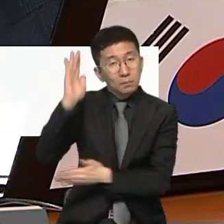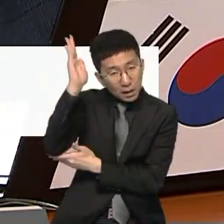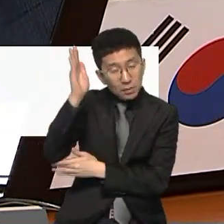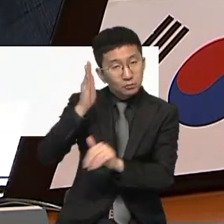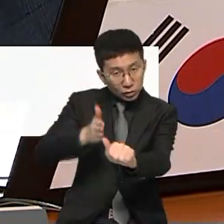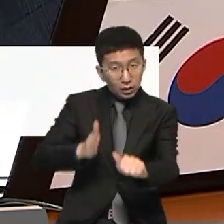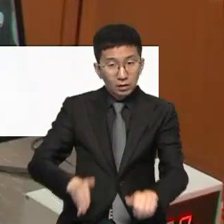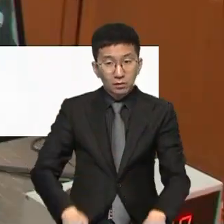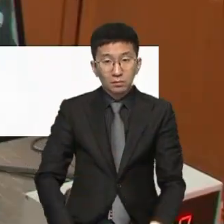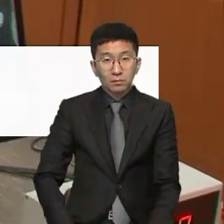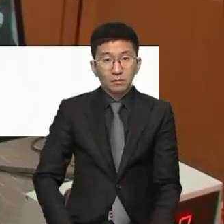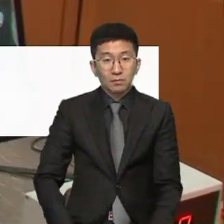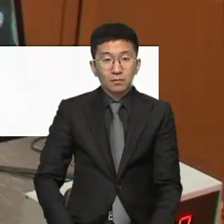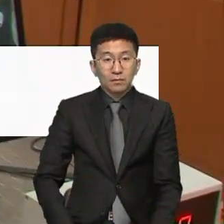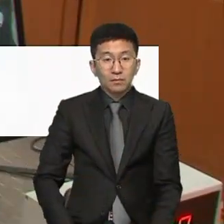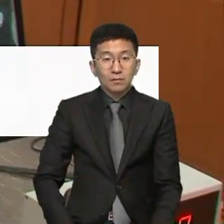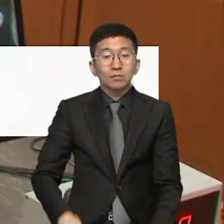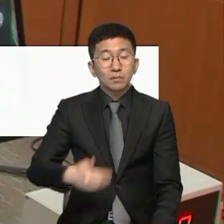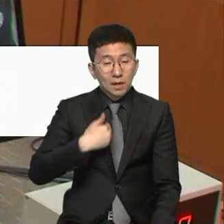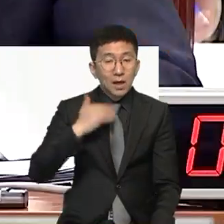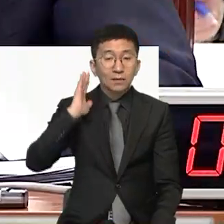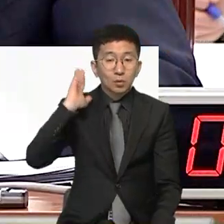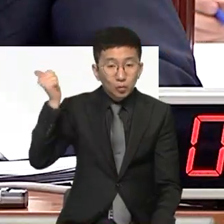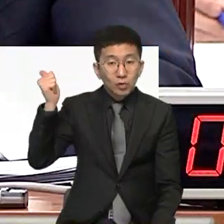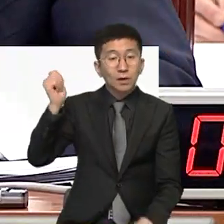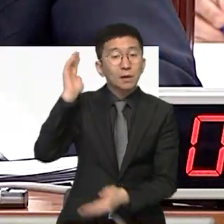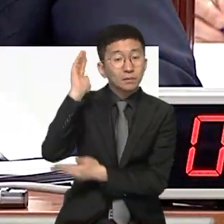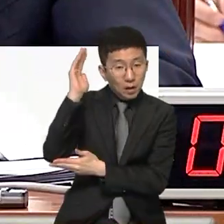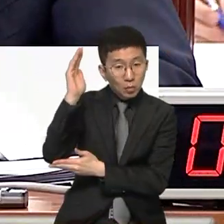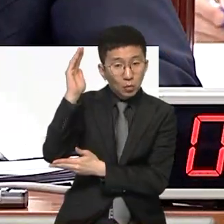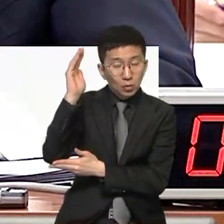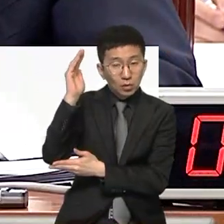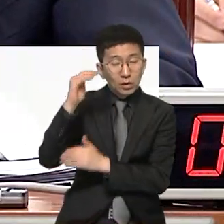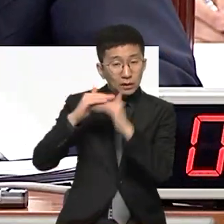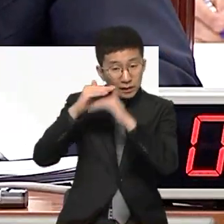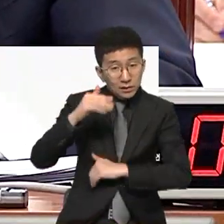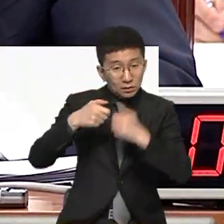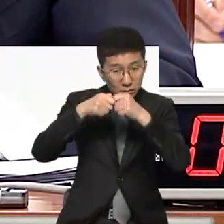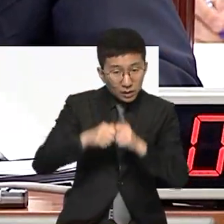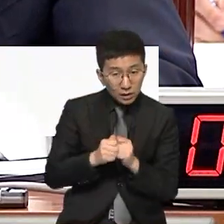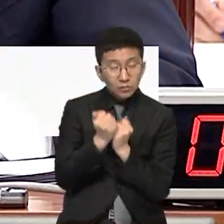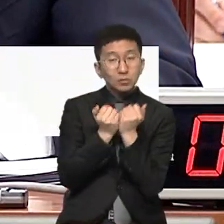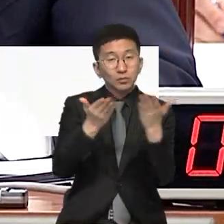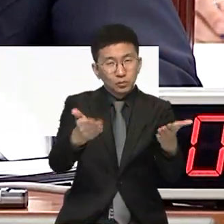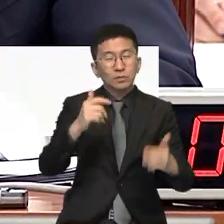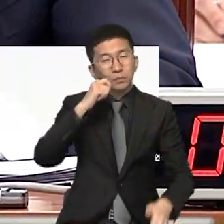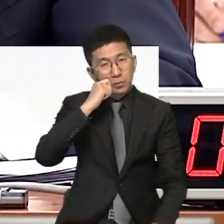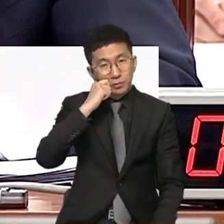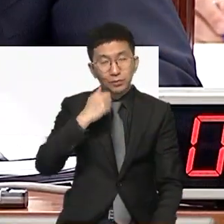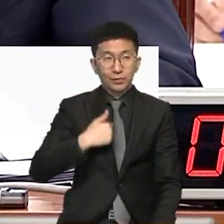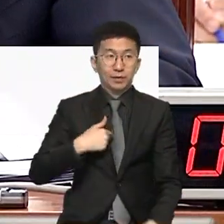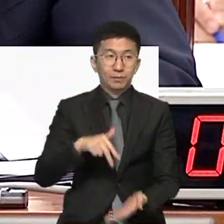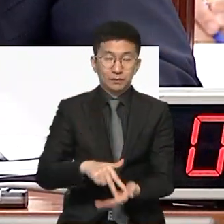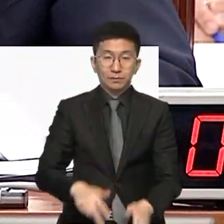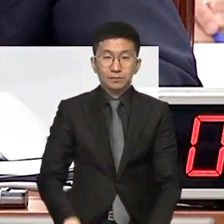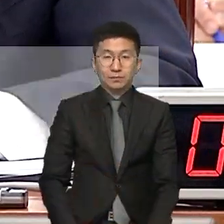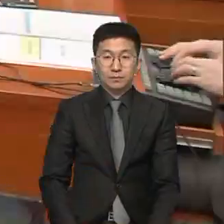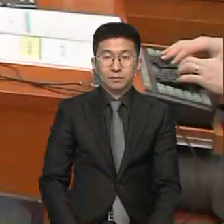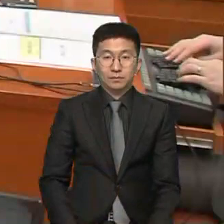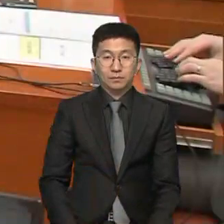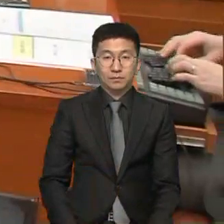조상이 밝히세요. 제가 대통령께서 말씀하신 거를 구체적으로 뭐 일일이 다 말씀드리는 건 적절치 않은 것